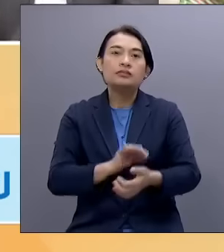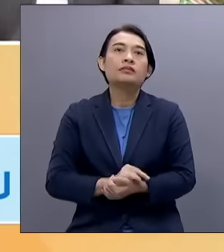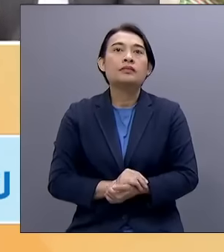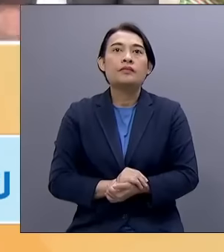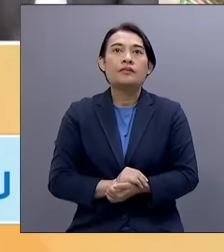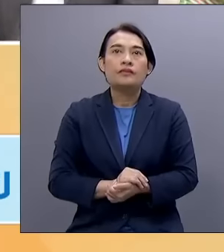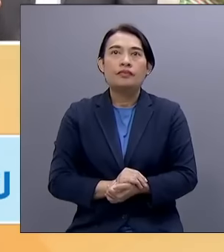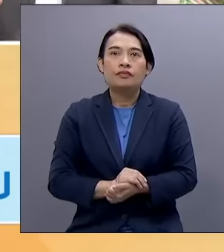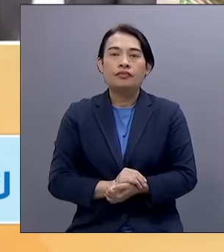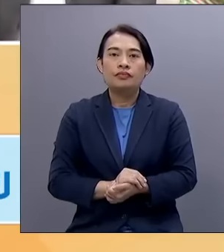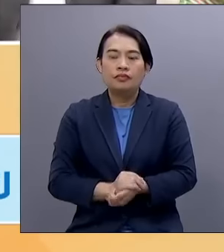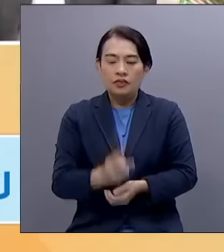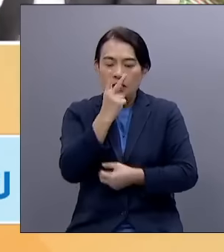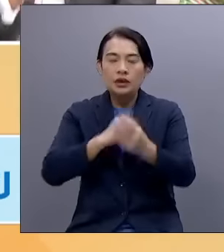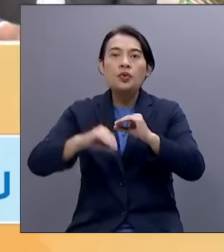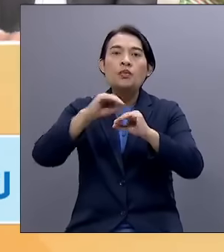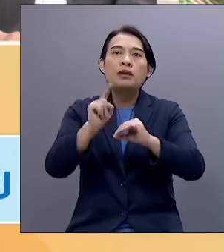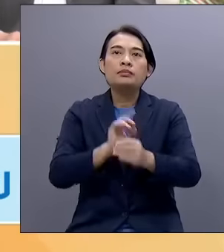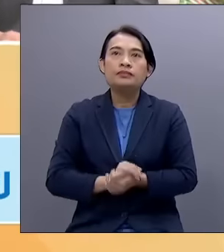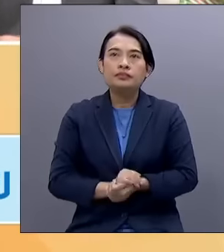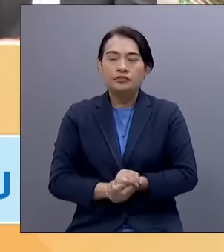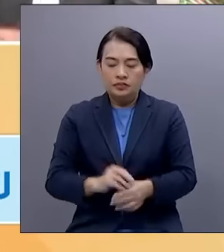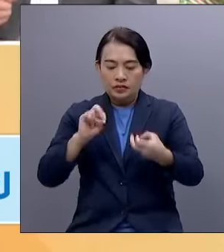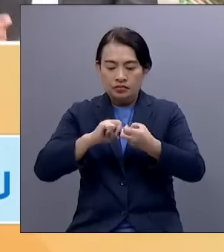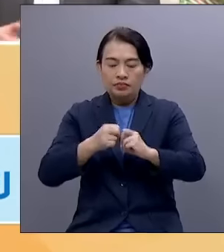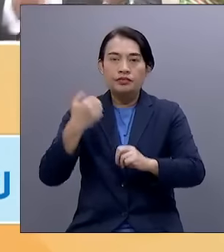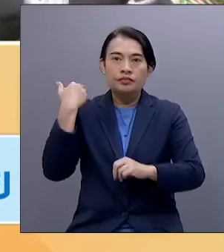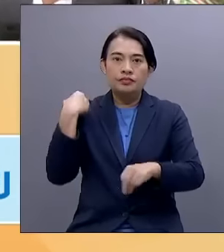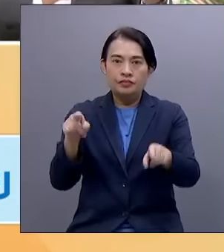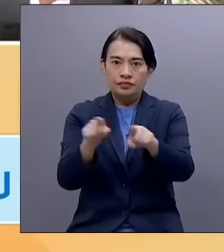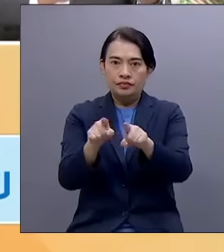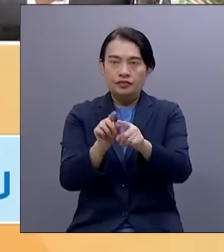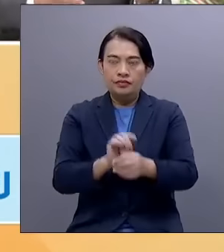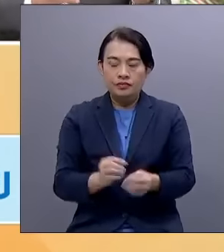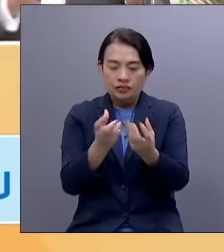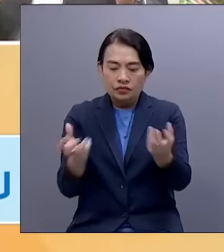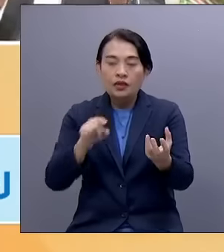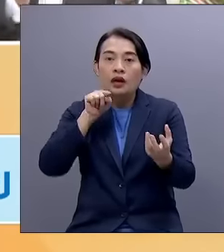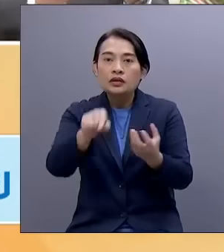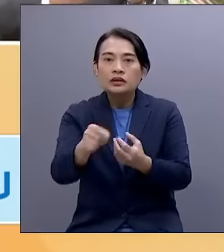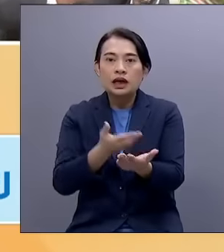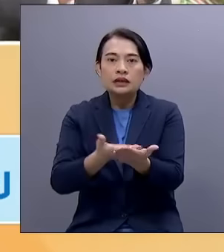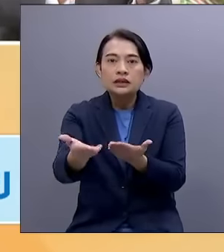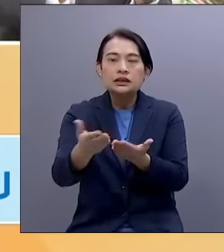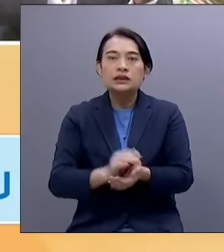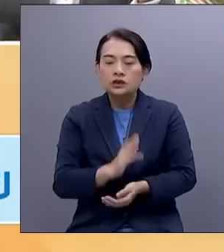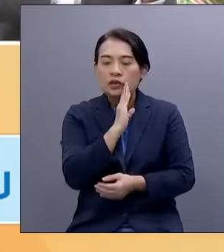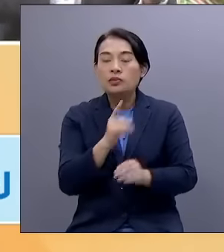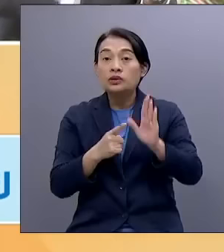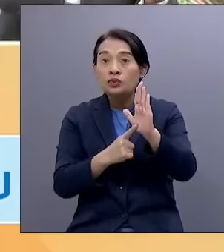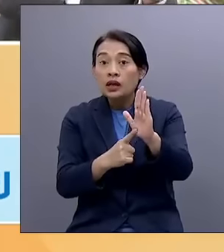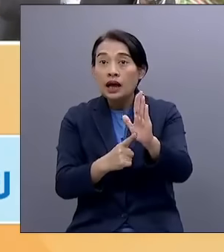เนี้ยอ่ะเสริมเพิ่มเติมให้ะกันมันก็มีประเด็นเหมือนกันคุณต๊อบบางทีเราสั่งของมาสมมุตินะสมมติบอกว่าคุณต๊อบสั่งแบบ